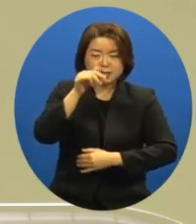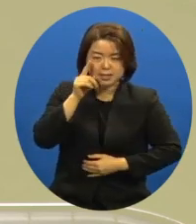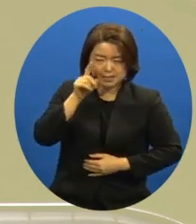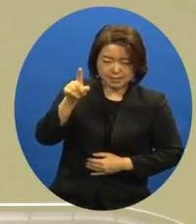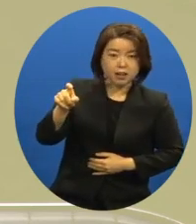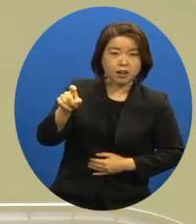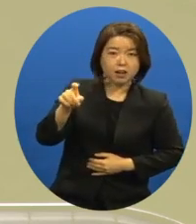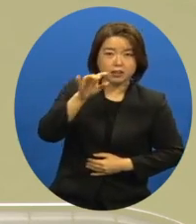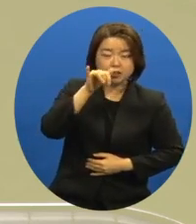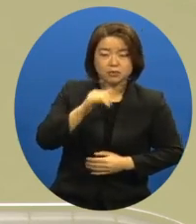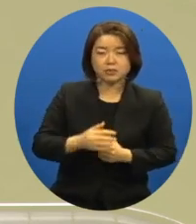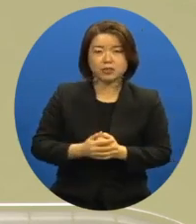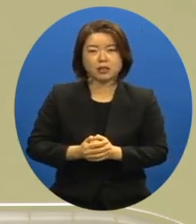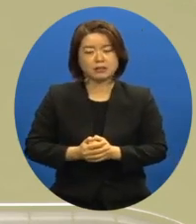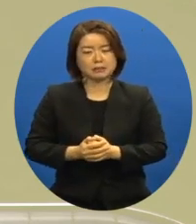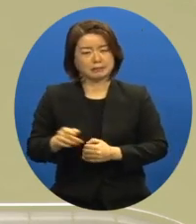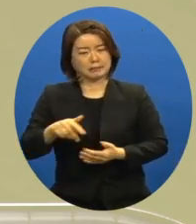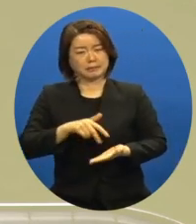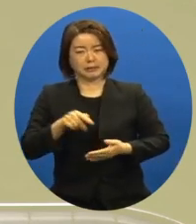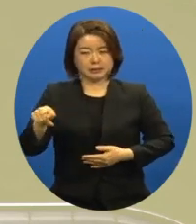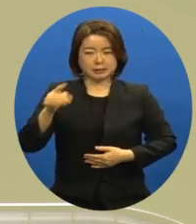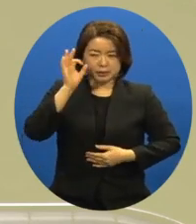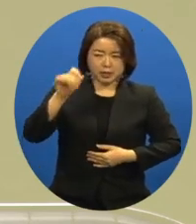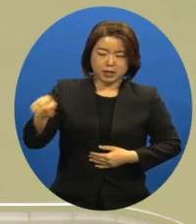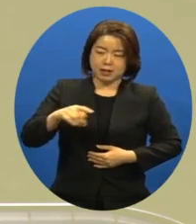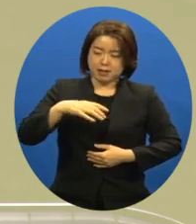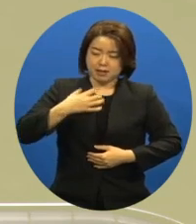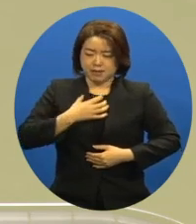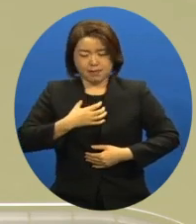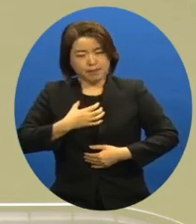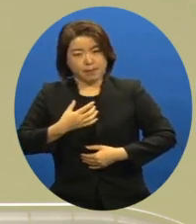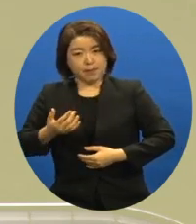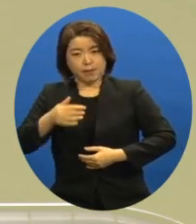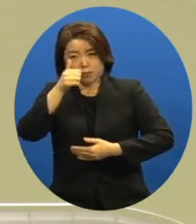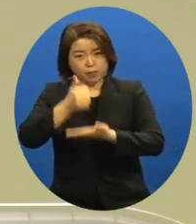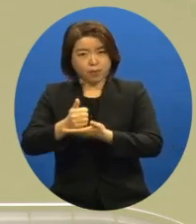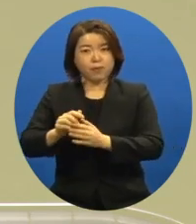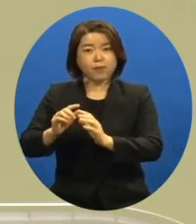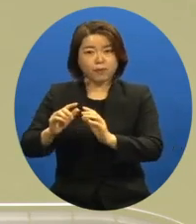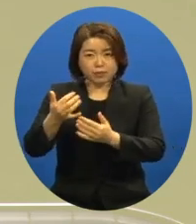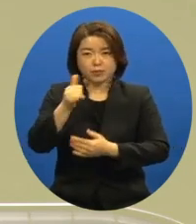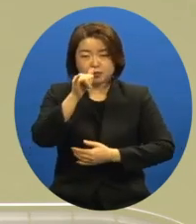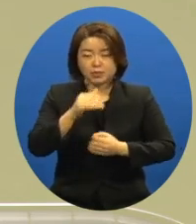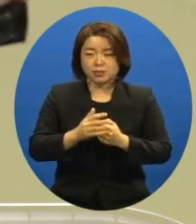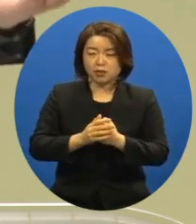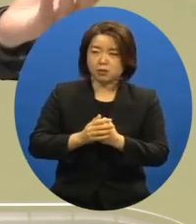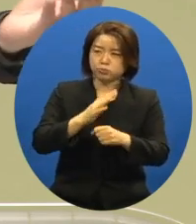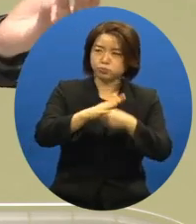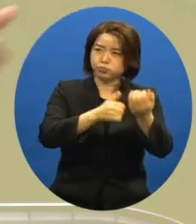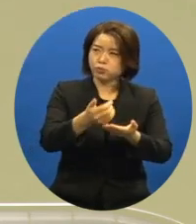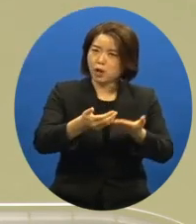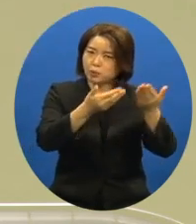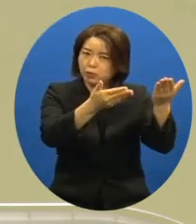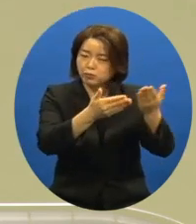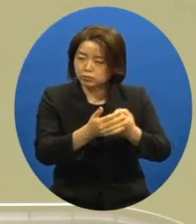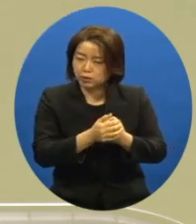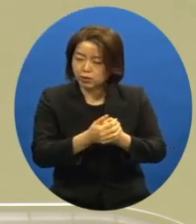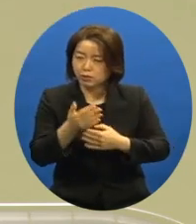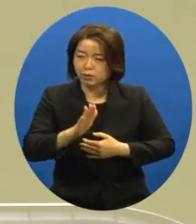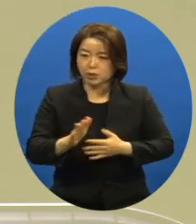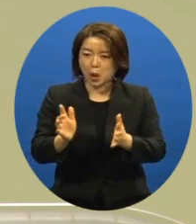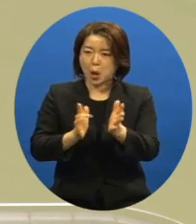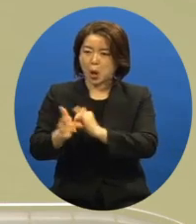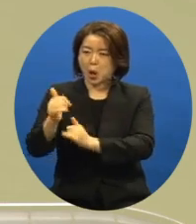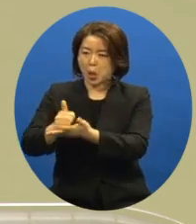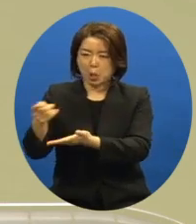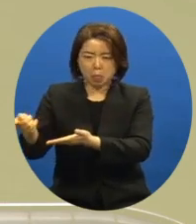그들이 생각하기에는 불경죄지요. 하나님에게 올려드린 찬양을 나사렛 예수에게 부르는 것이